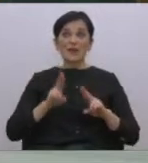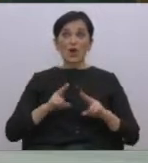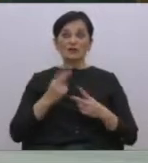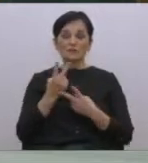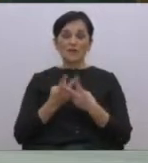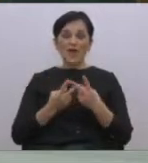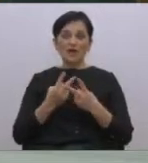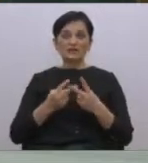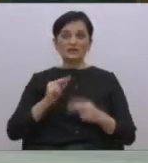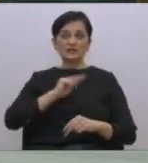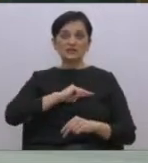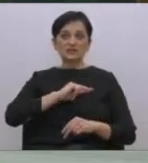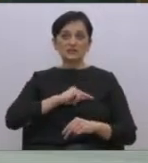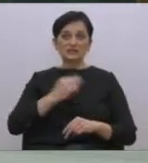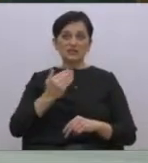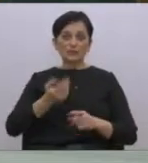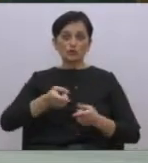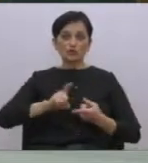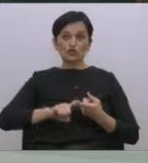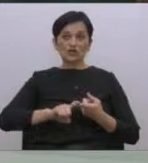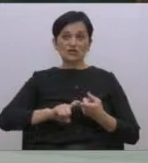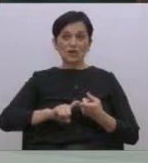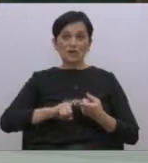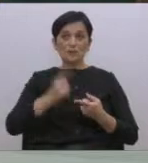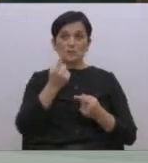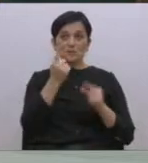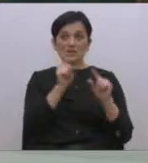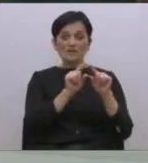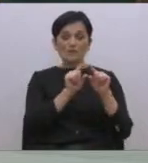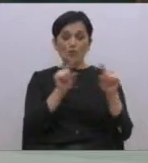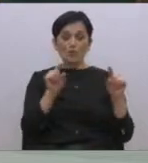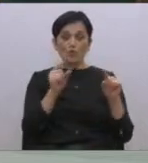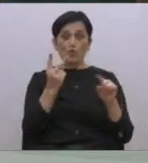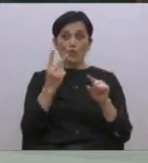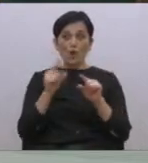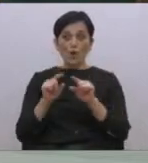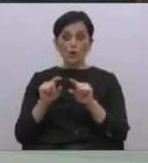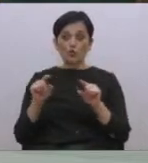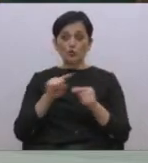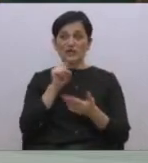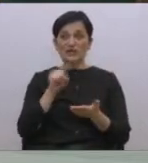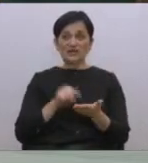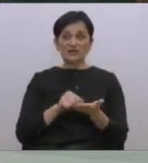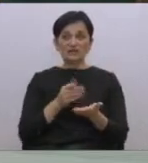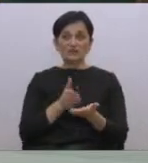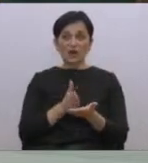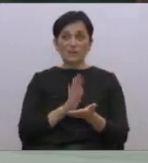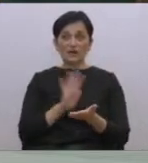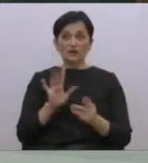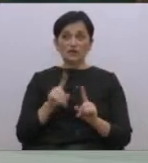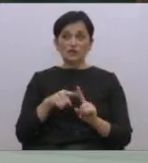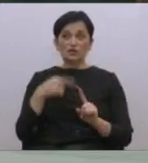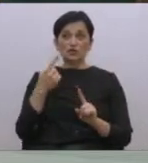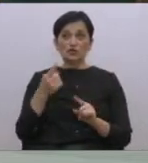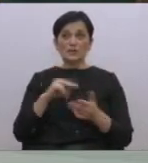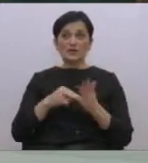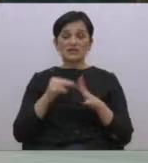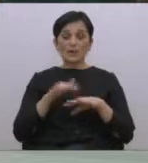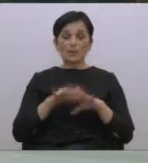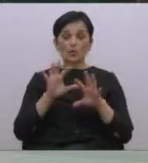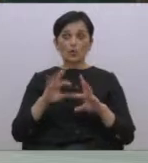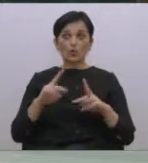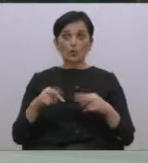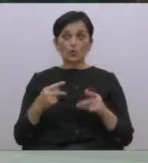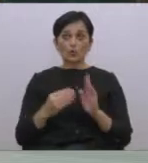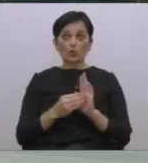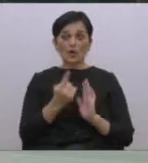პეტენციური სამსახურის შესახებ პირველ მუხლთან და მეორესთან კითხვები არ არის. შემდეგი საბუჯეტო კოდექსში ცვლილება